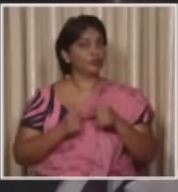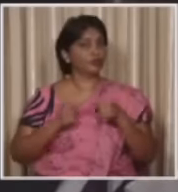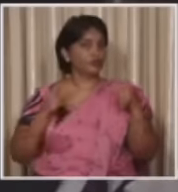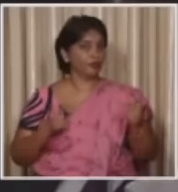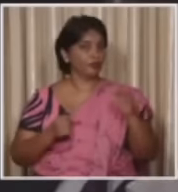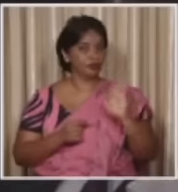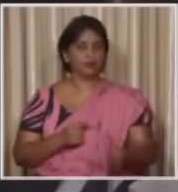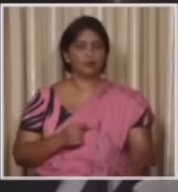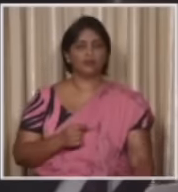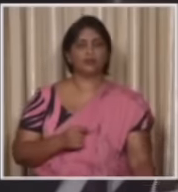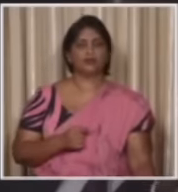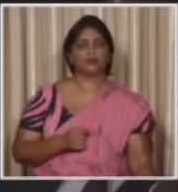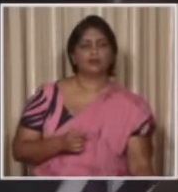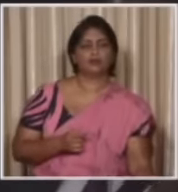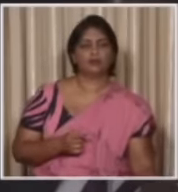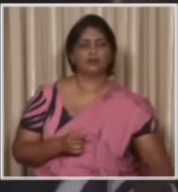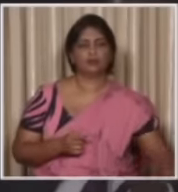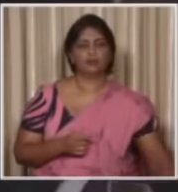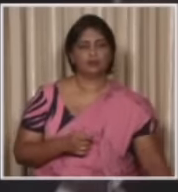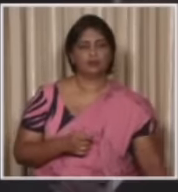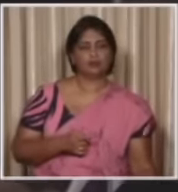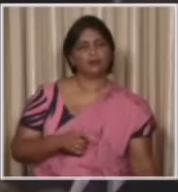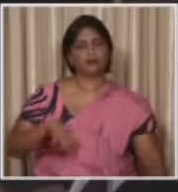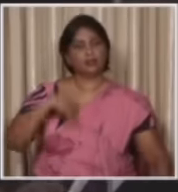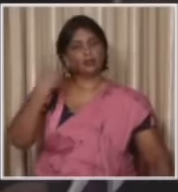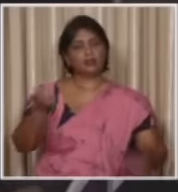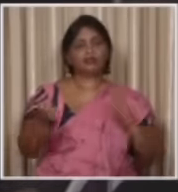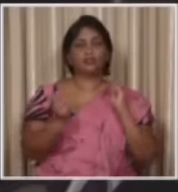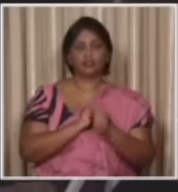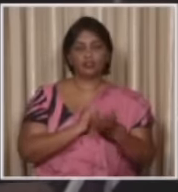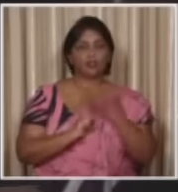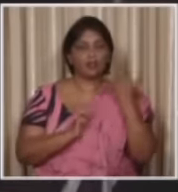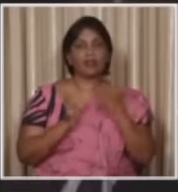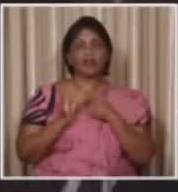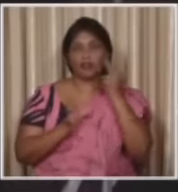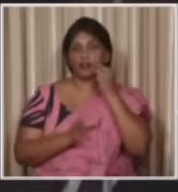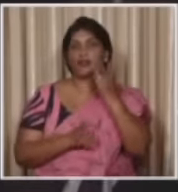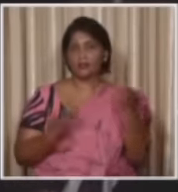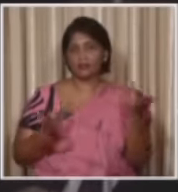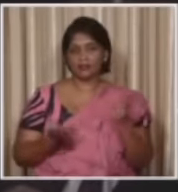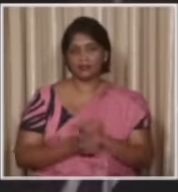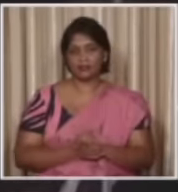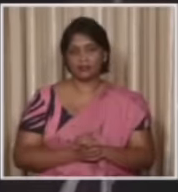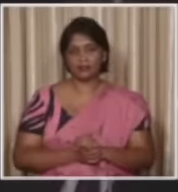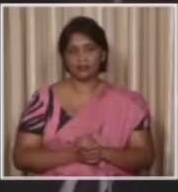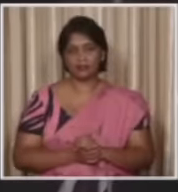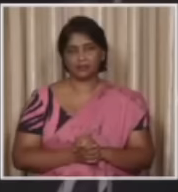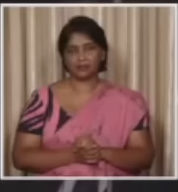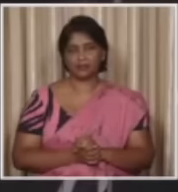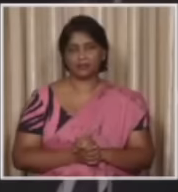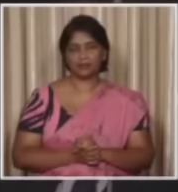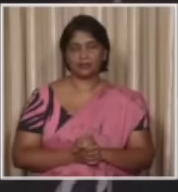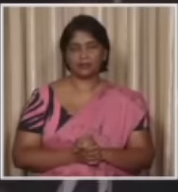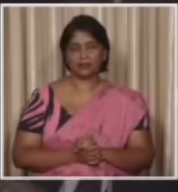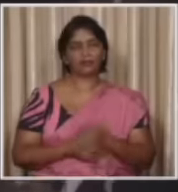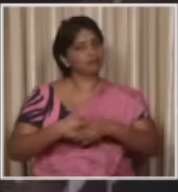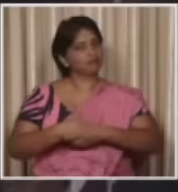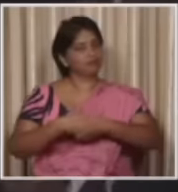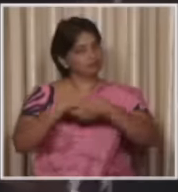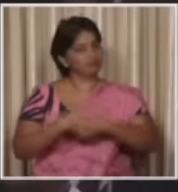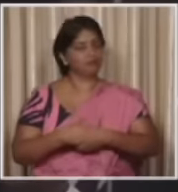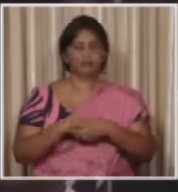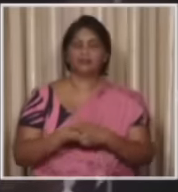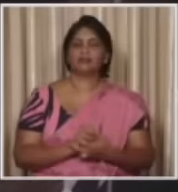තියෙනවට ඒ වැවෙතින් අපිට ඉදිරි කාලයේදී ඔව වෙනස් වෙන plan නේද අනුරසානක වැත්තුමනි ඔව් ඉතින් අපි ඒකට සුබ ප්‍රාර්ථනා